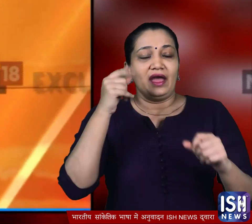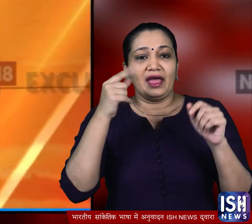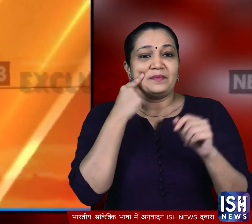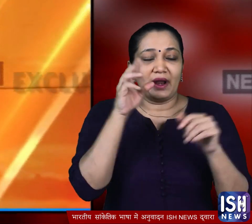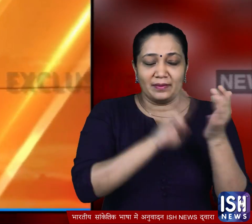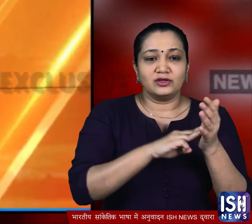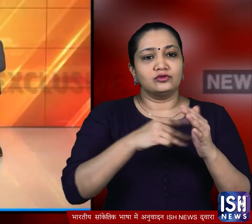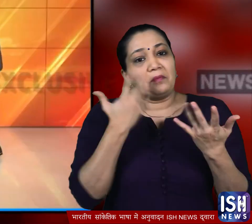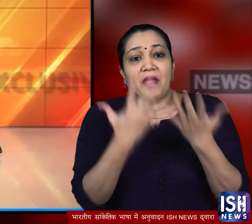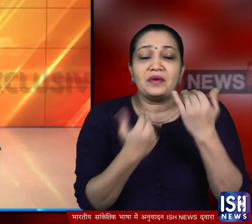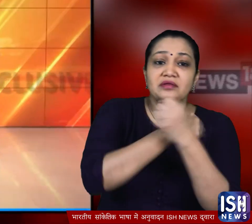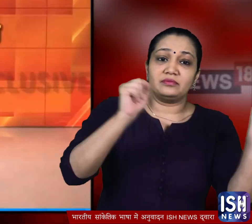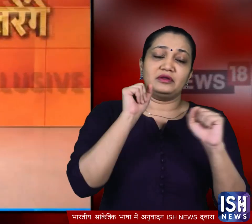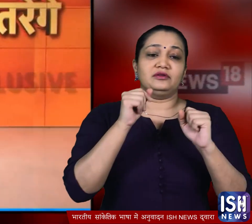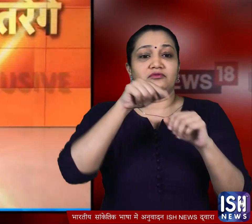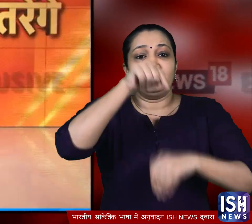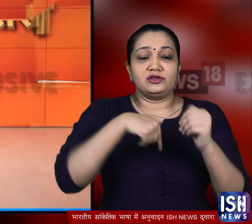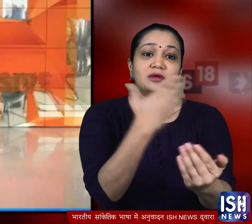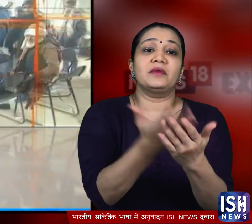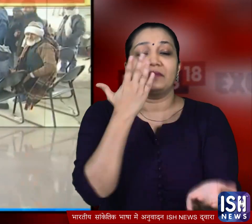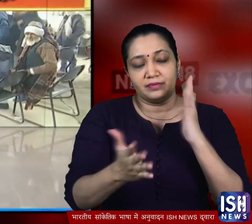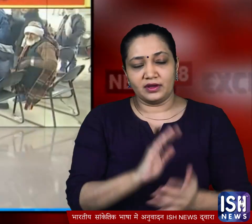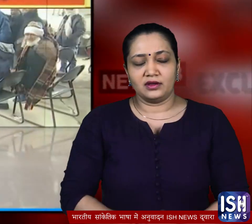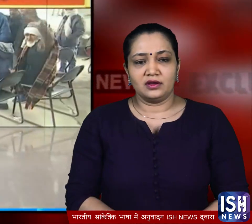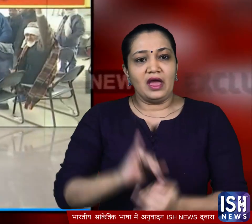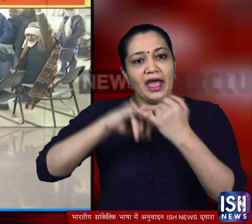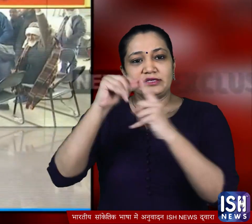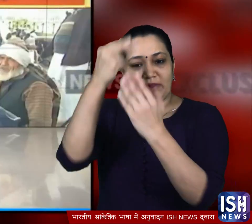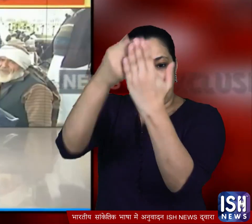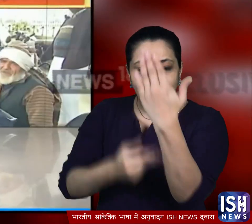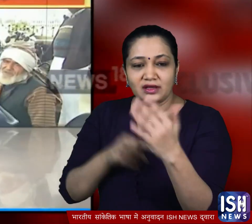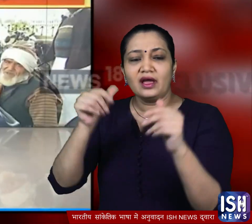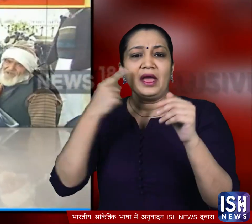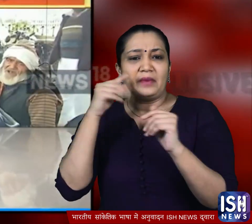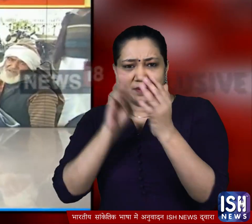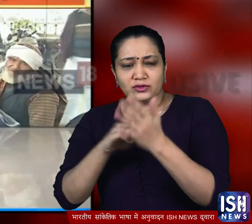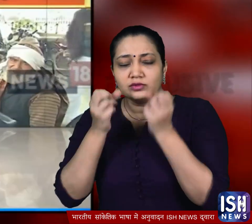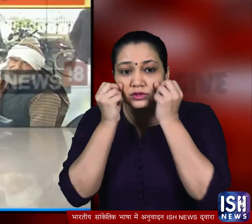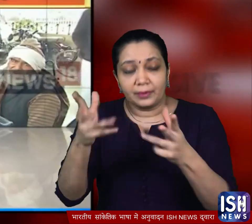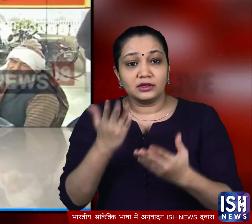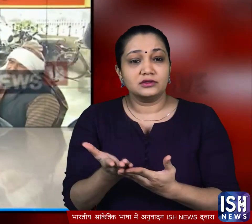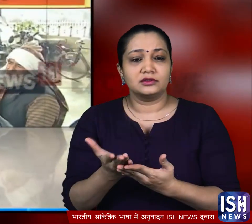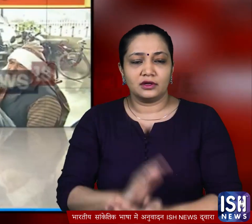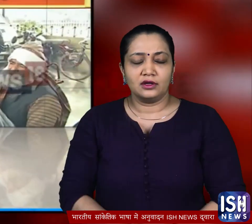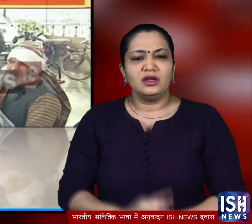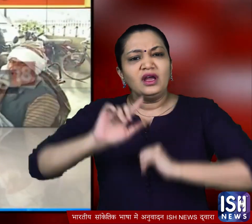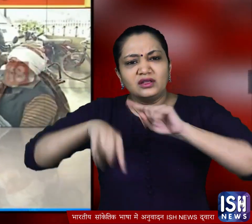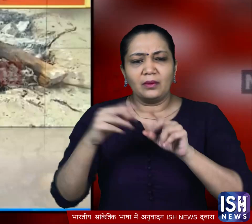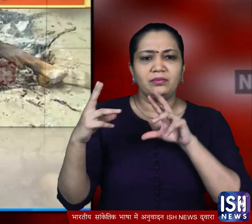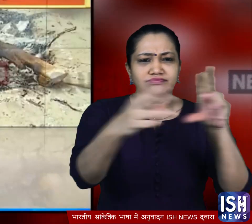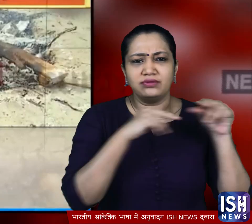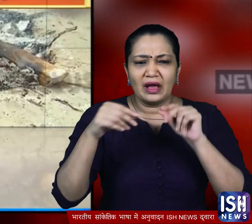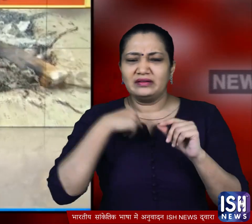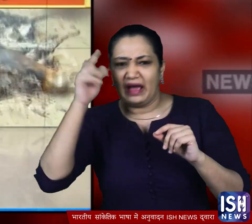इमरान मसूद के निर्दलीय चुनाव लड़ने की चर्चा है। समाजवादी पार्टी के उम्मीदवारों की लिस्ट आते ही इमरान मसूद को बड़ा झटका लगा था। तब से इस